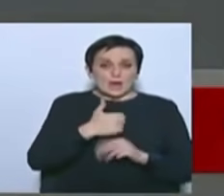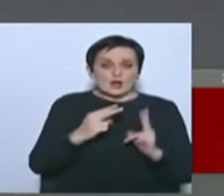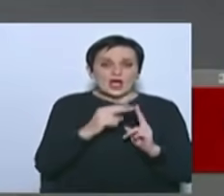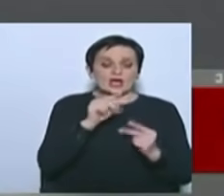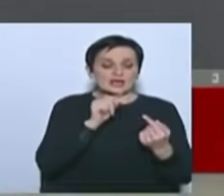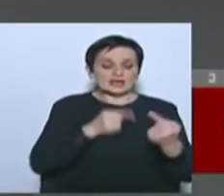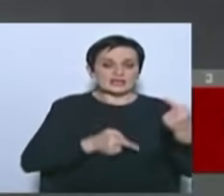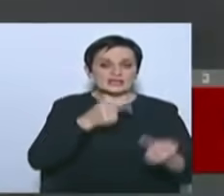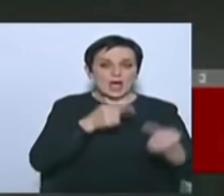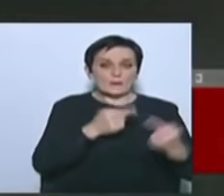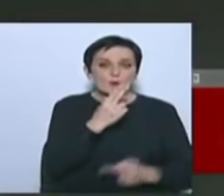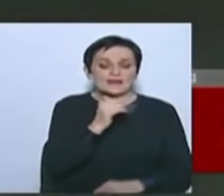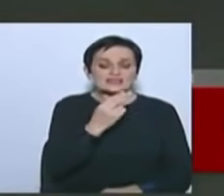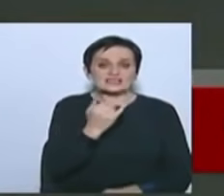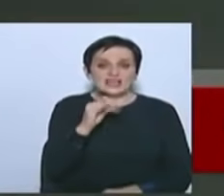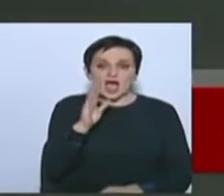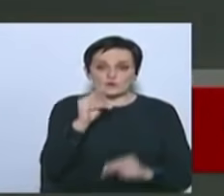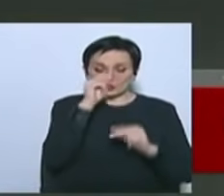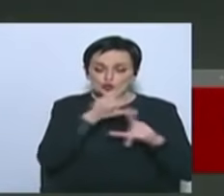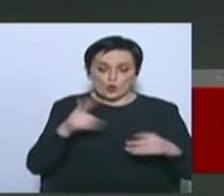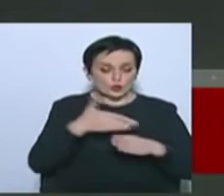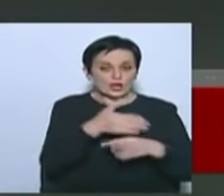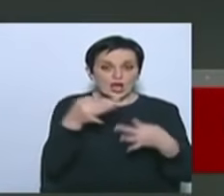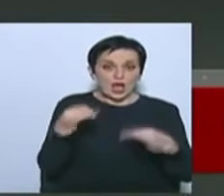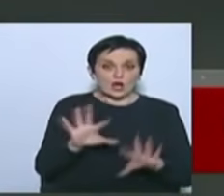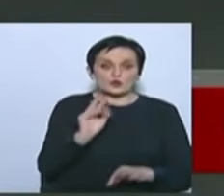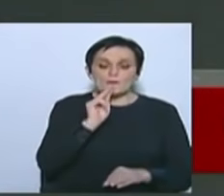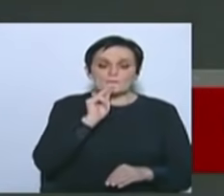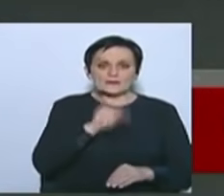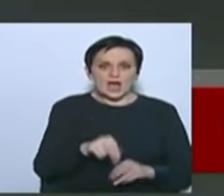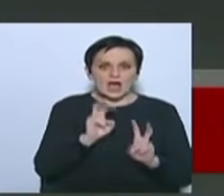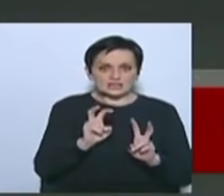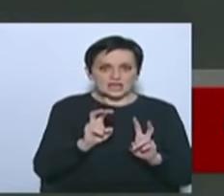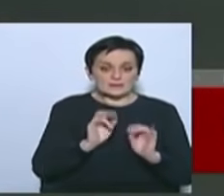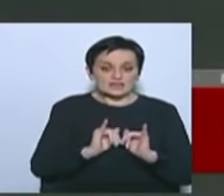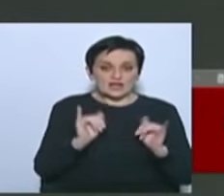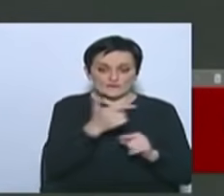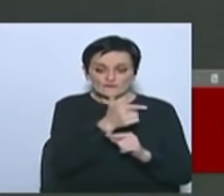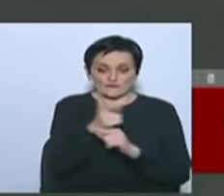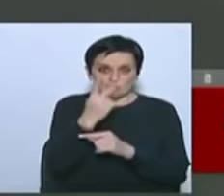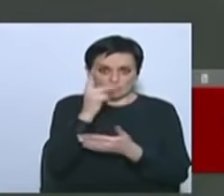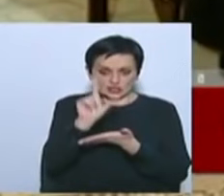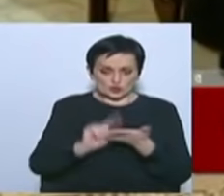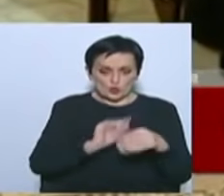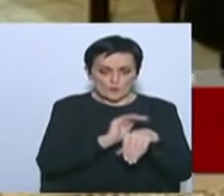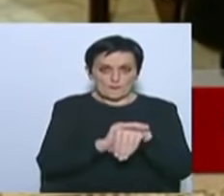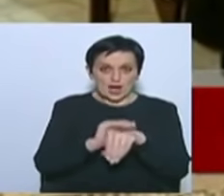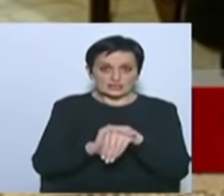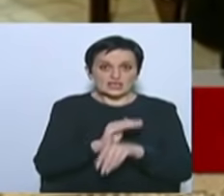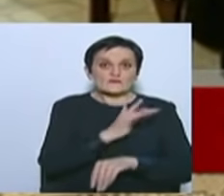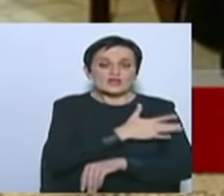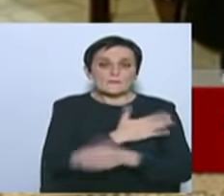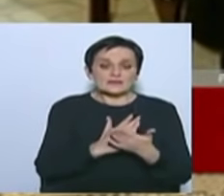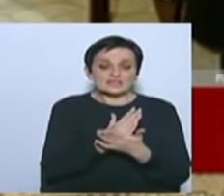հաղորդագրությունում։ Փաստաթղթերը, որոնք ինչպես ենթադրվում է արտահոսել են պետական անվտանգության ծառայության կողմից, փաստում են, որ այդ